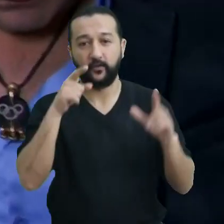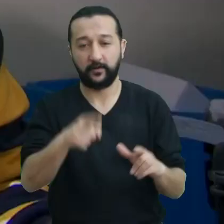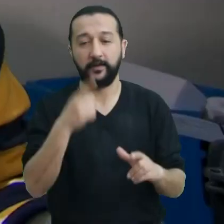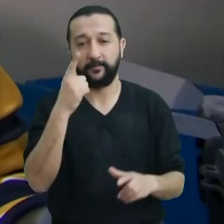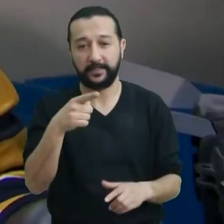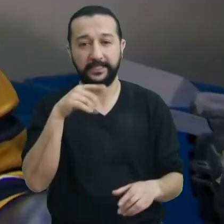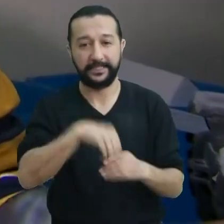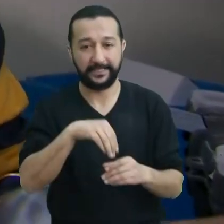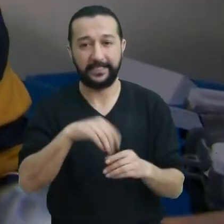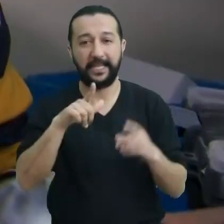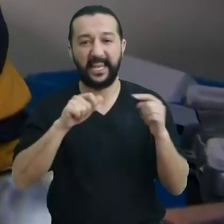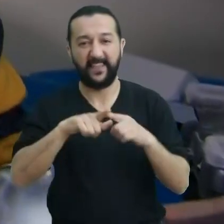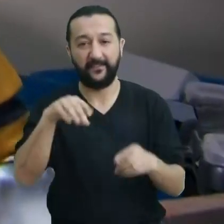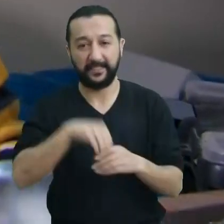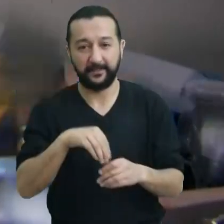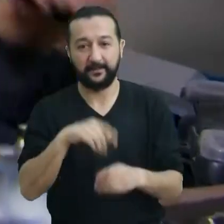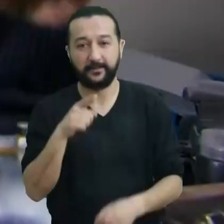fotoğrafın liflerinde